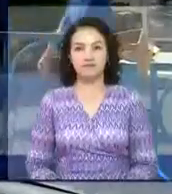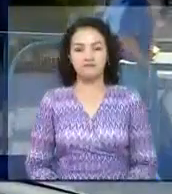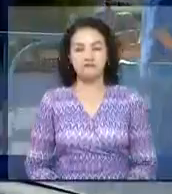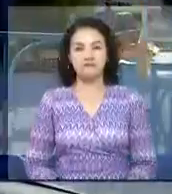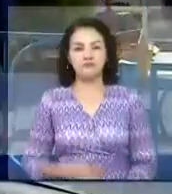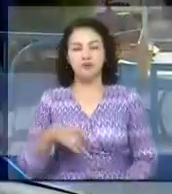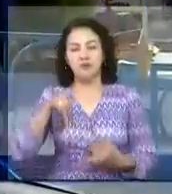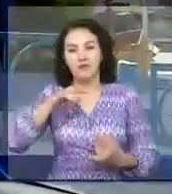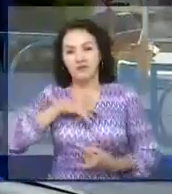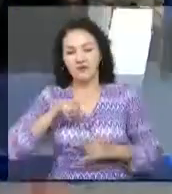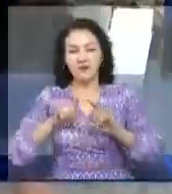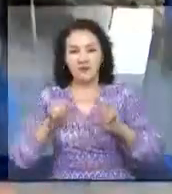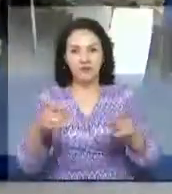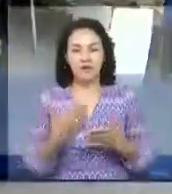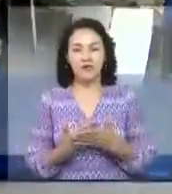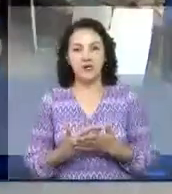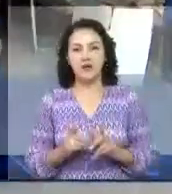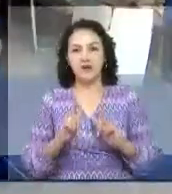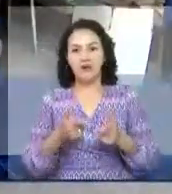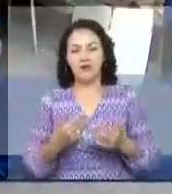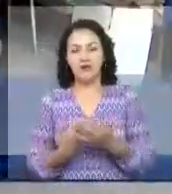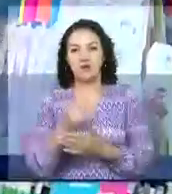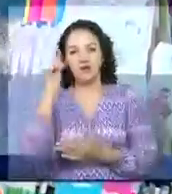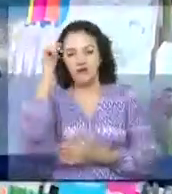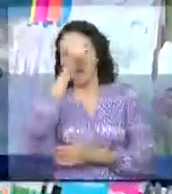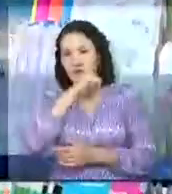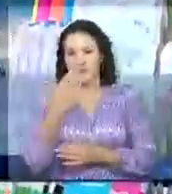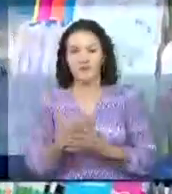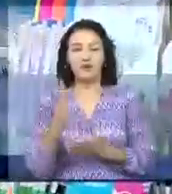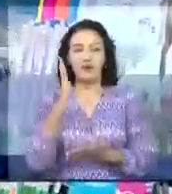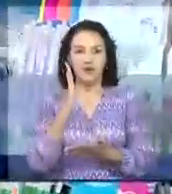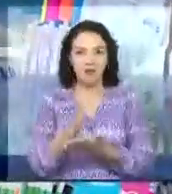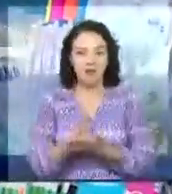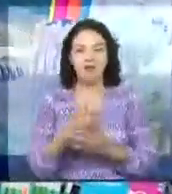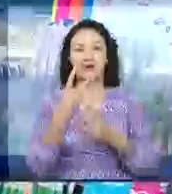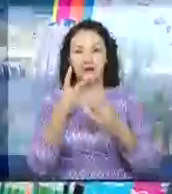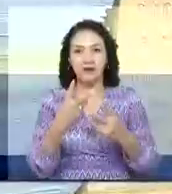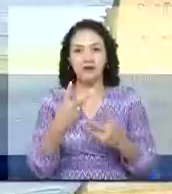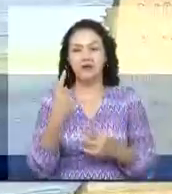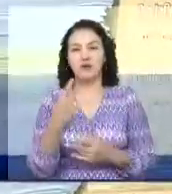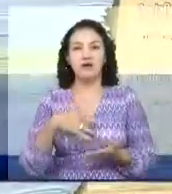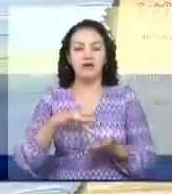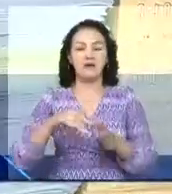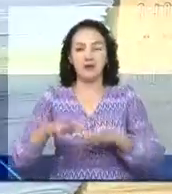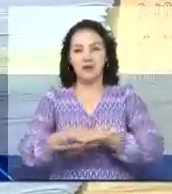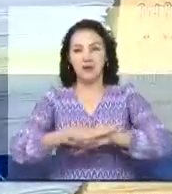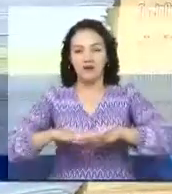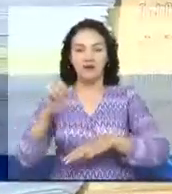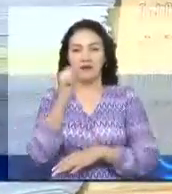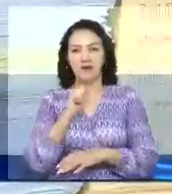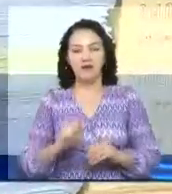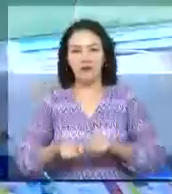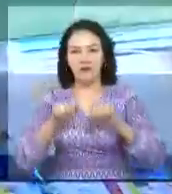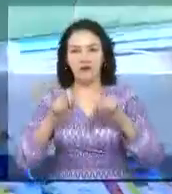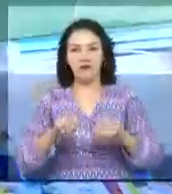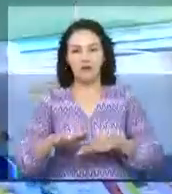Ажиотаж с формой и школьными принадлежностями в преддверии начала нового учебного года уже присутствует. Это заметно вблизи одного из городских рынков, где в августе открывается